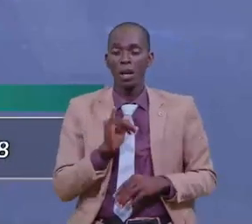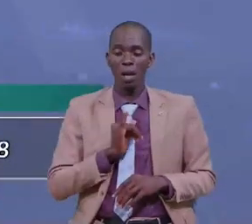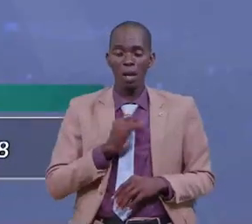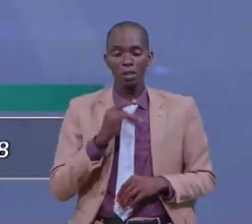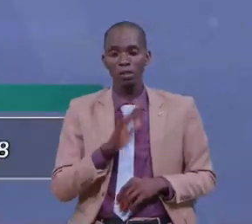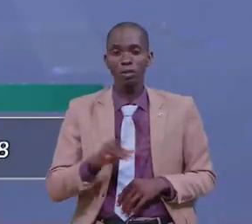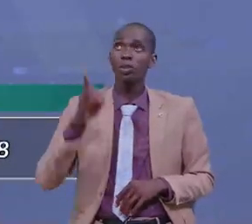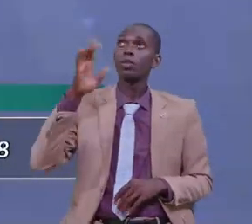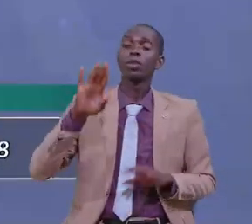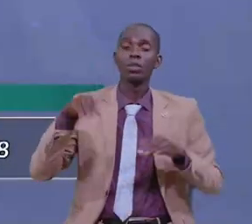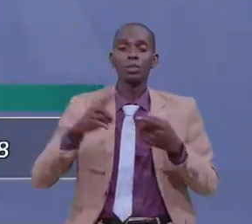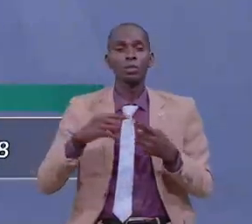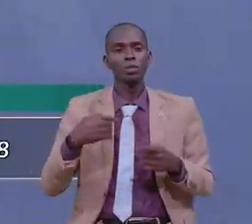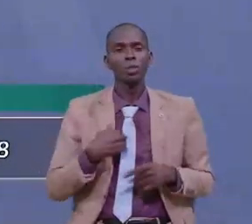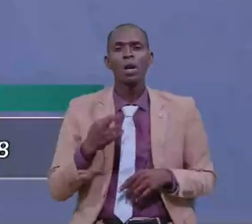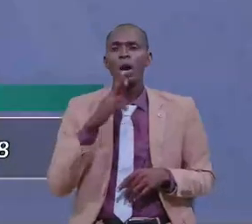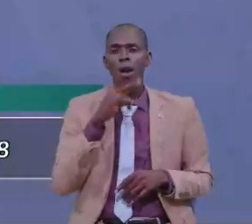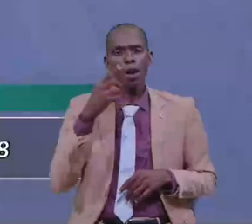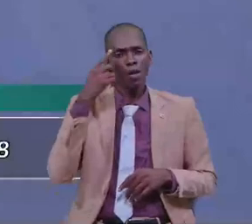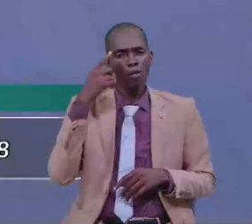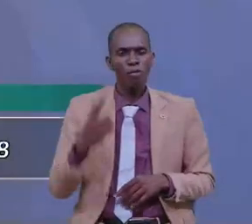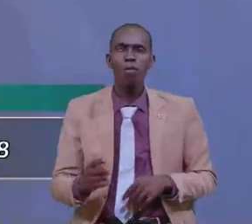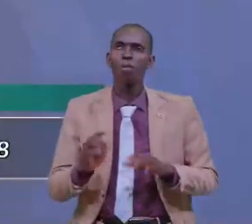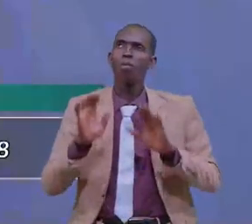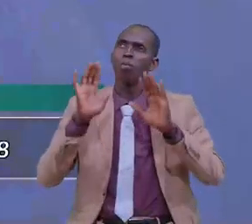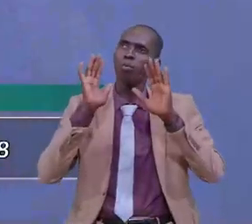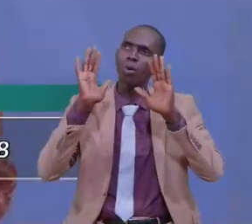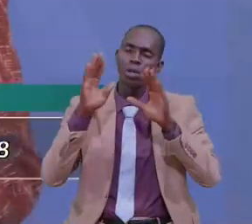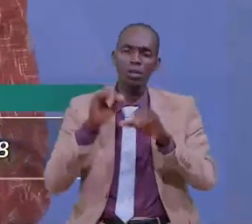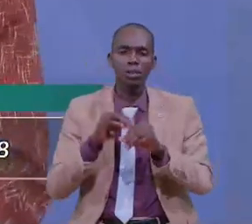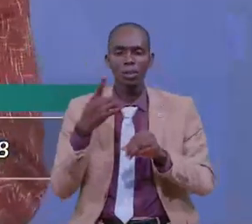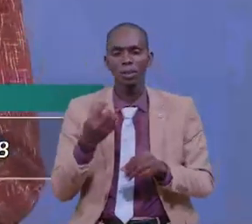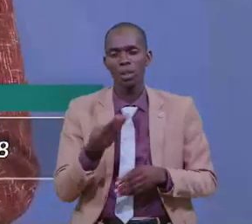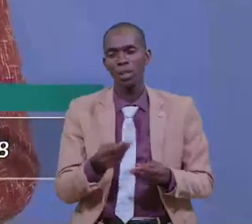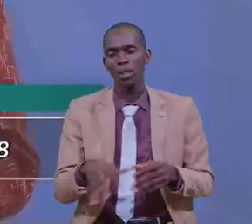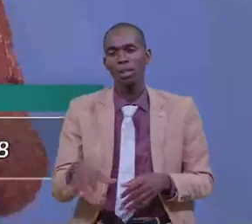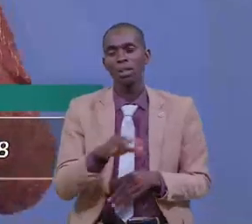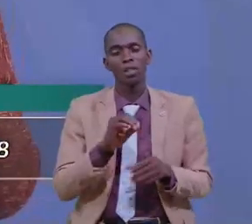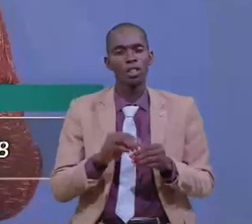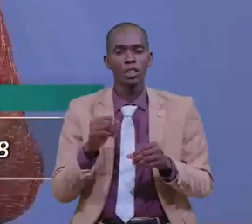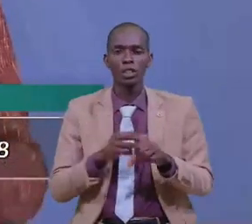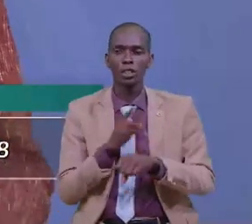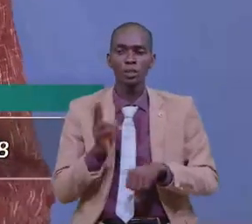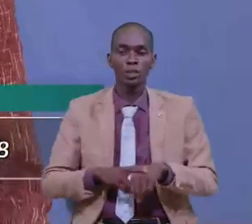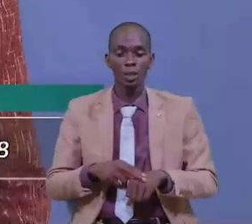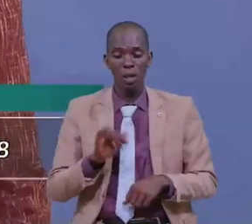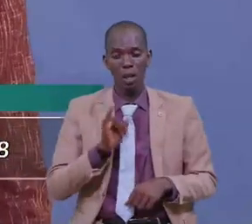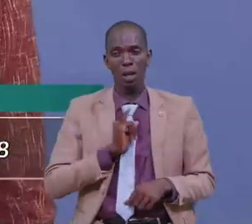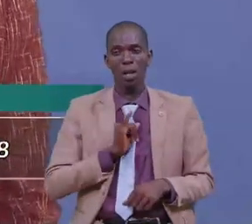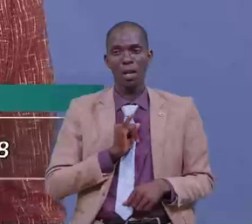que l'Éternel nous a donné, nous sommes pour des signes et des présages en Israël, dans la nation.